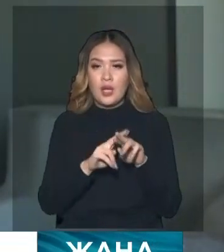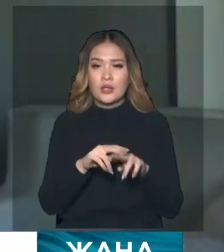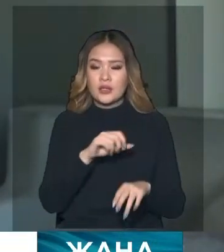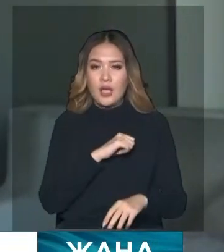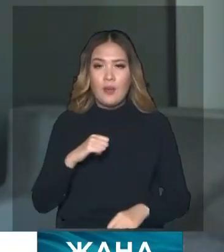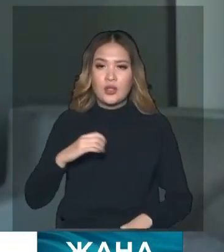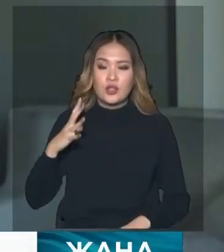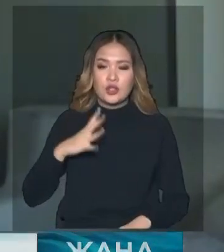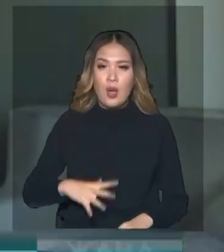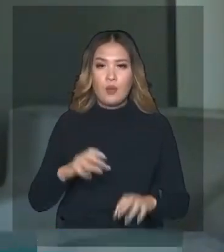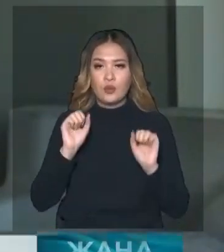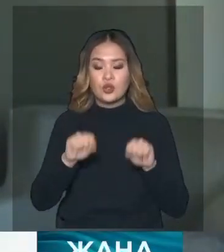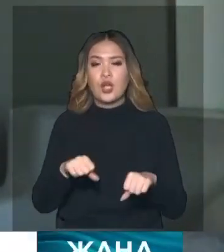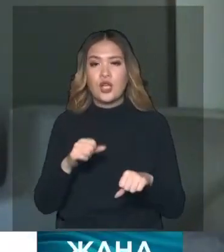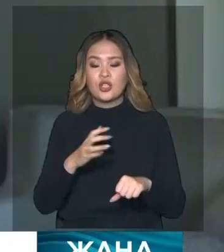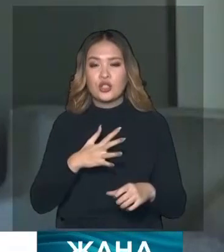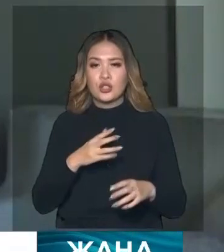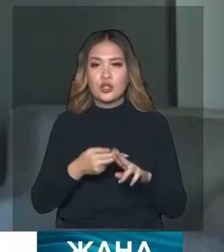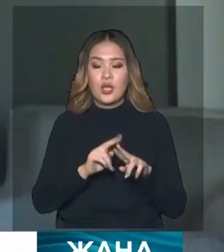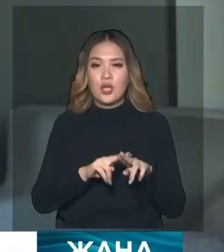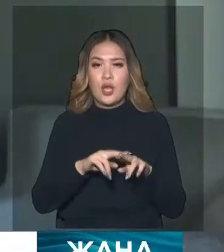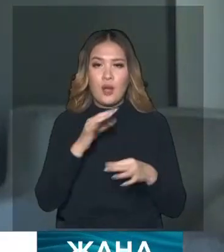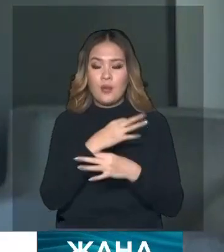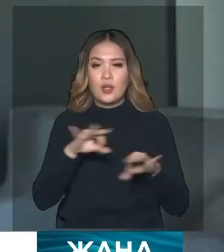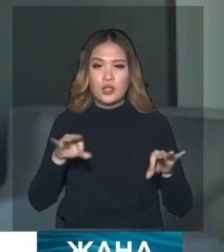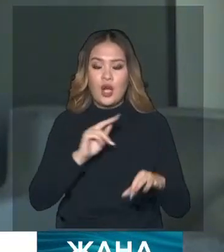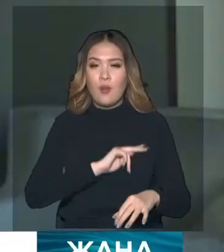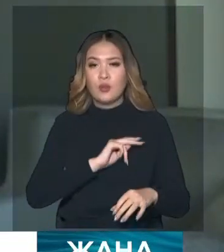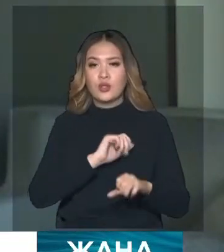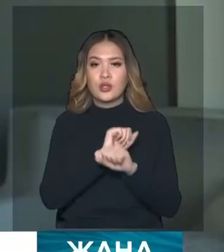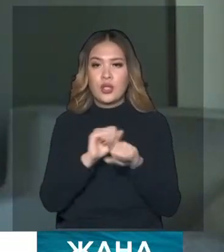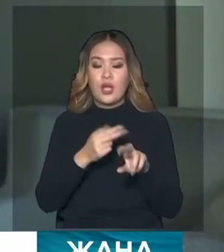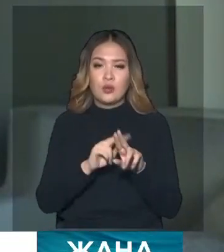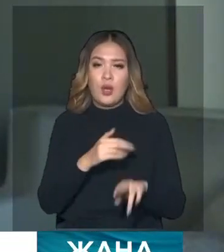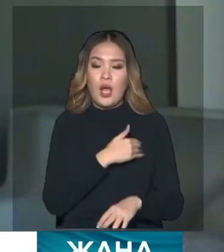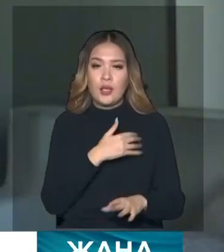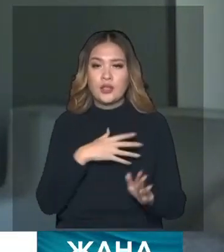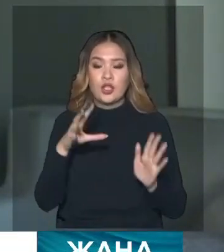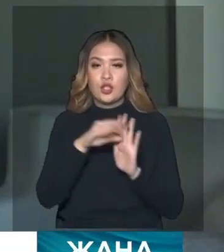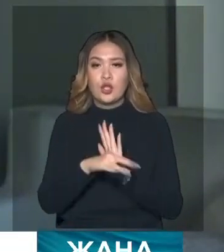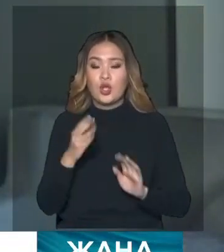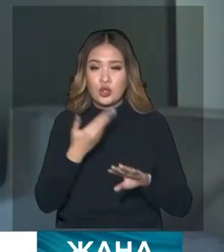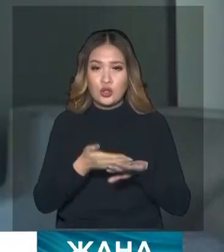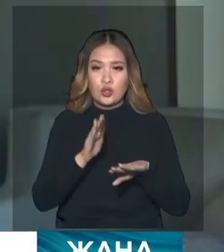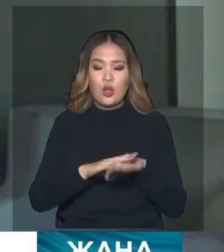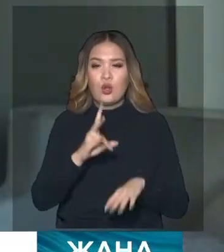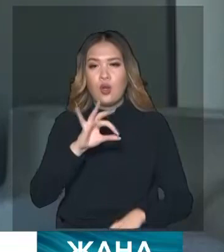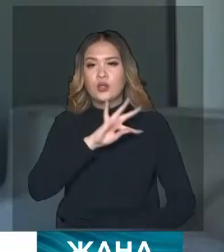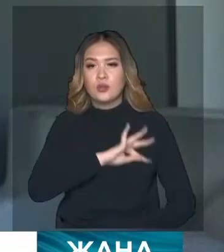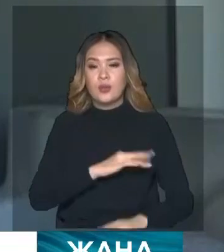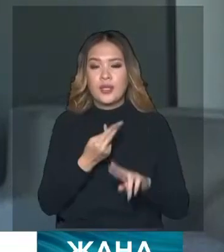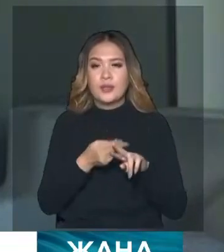әрі төзімді нәрсе. Өкінішке қарай кең қолданыста жоқ, сондықтан біз жұмыста соны қолдануды шештік. Жасалуы қиын болса да ең тиімдісі